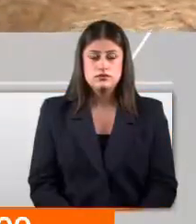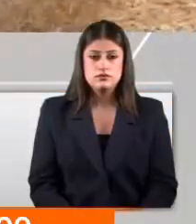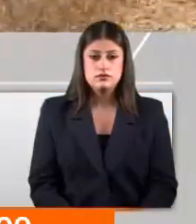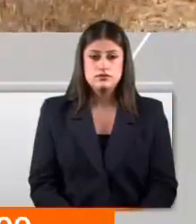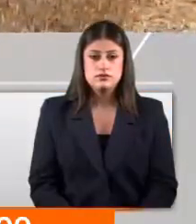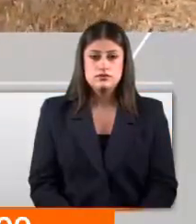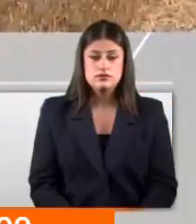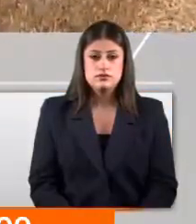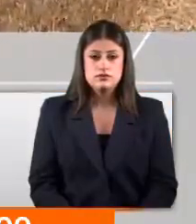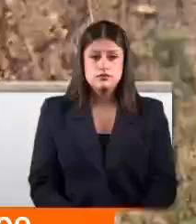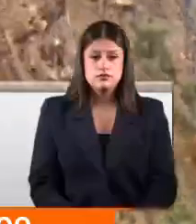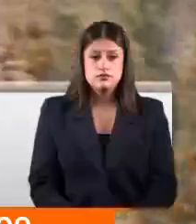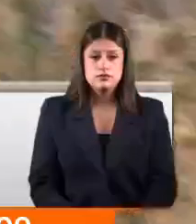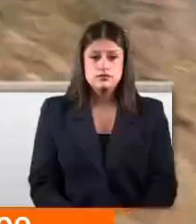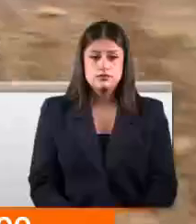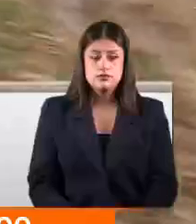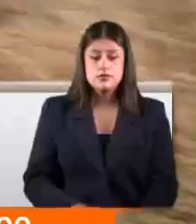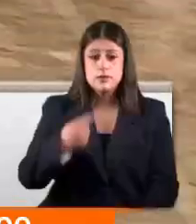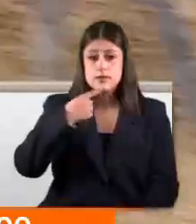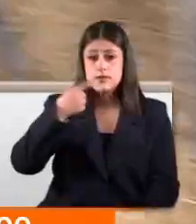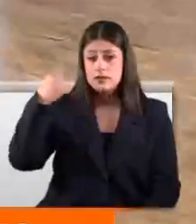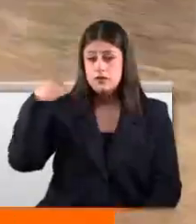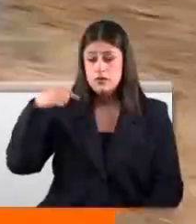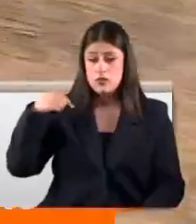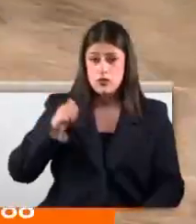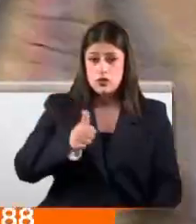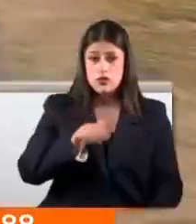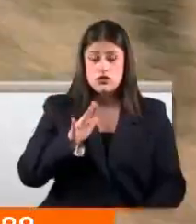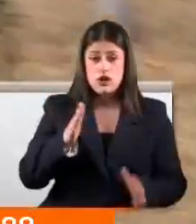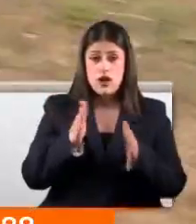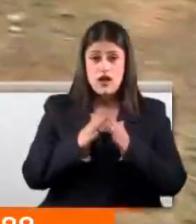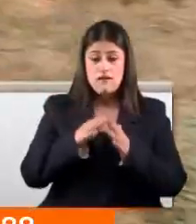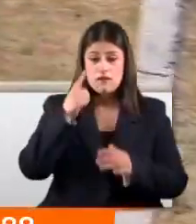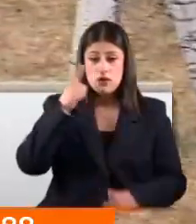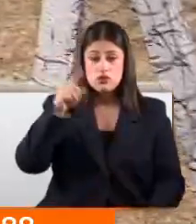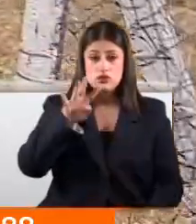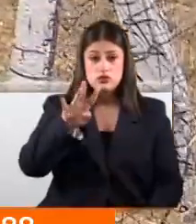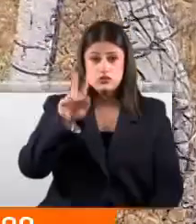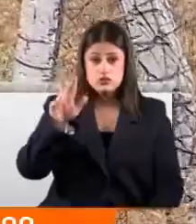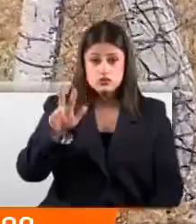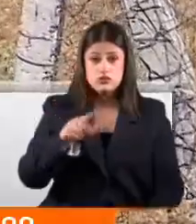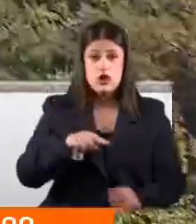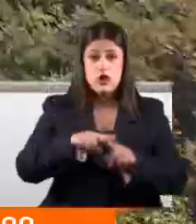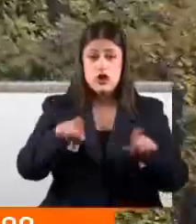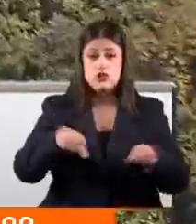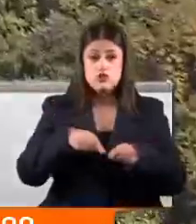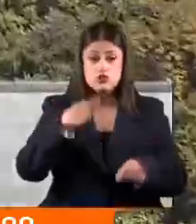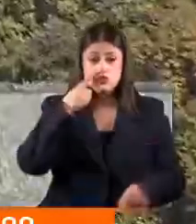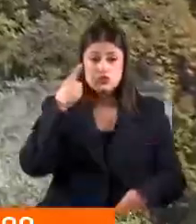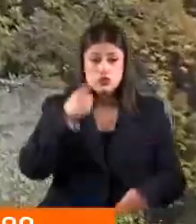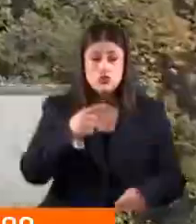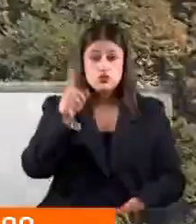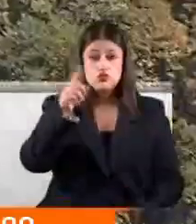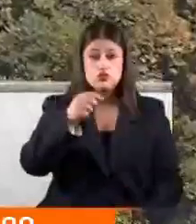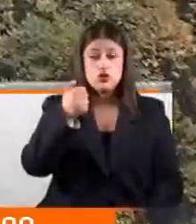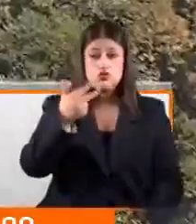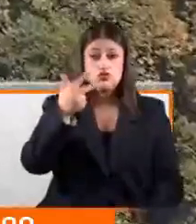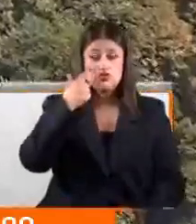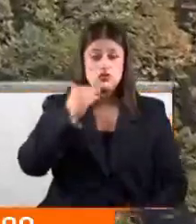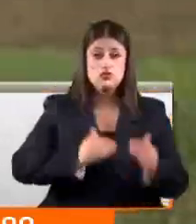rakamlar da ona göre yükseliyor. Geçen yıldan bu yana ev fiyatlarında %43, arsa fiyatlarında da ortalama %63'lük artış